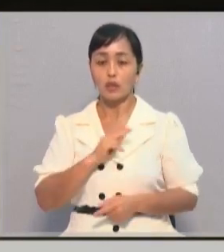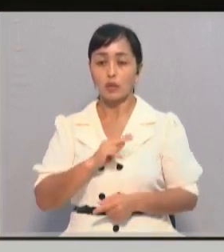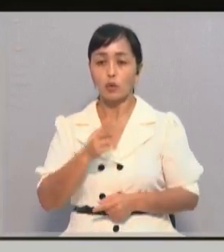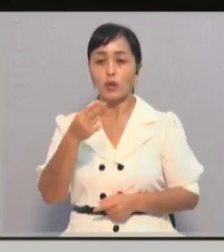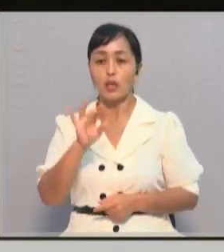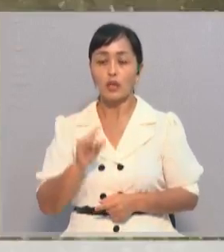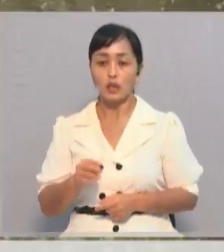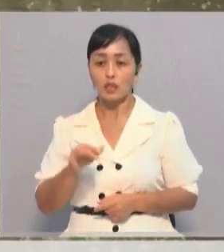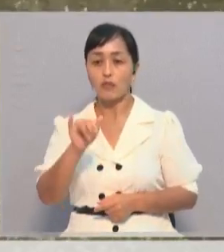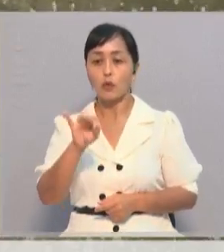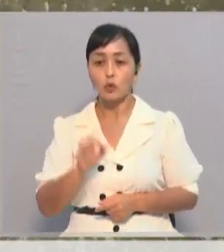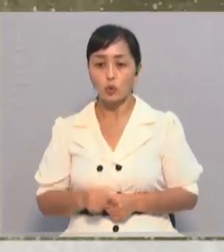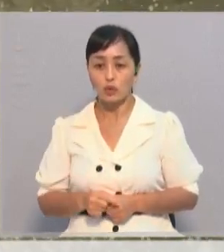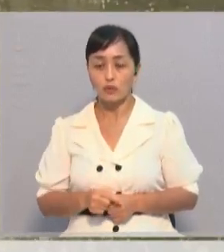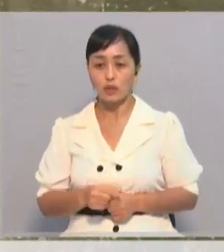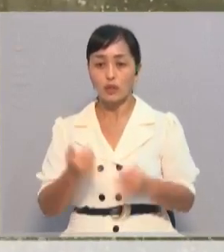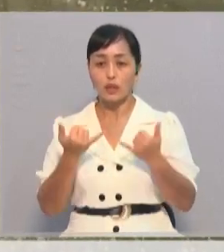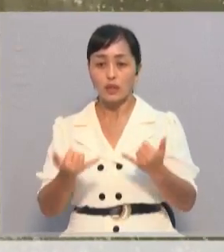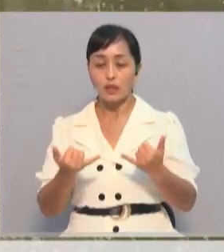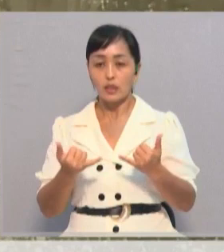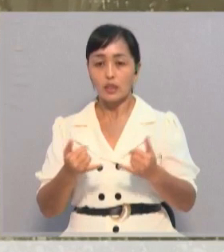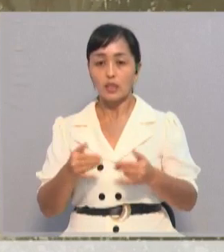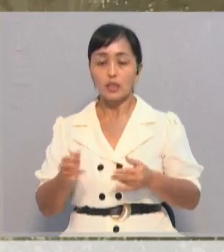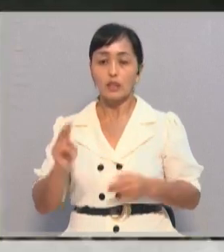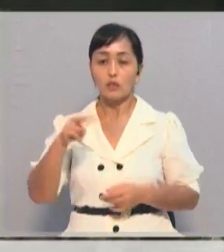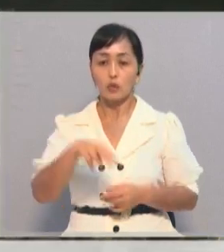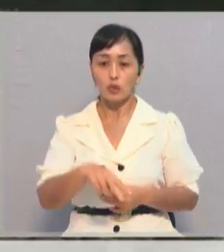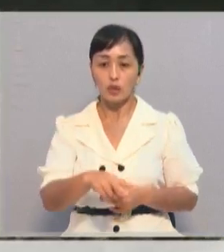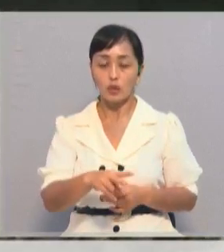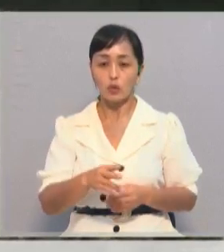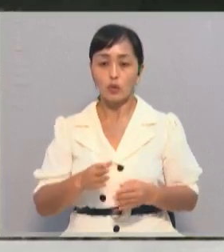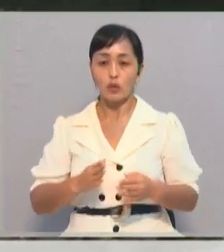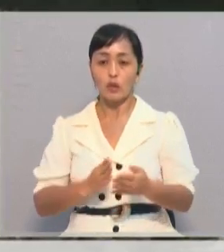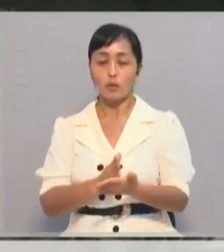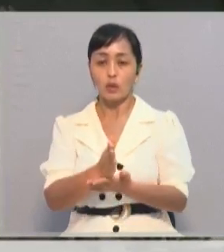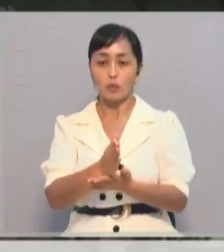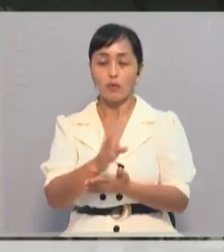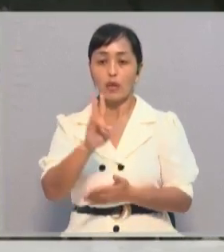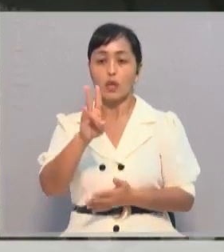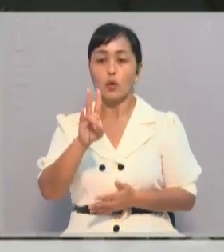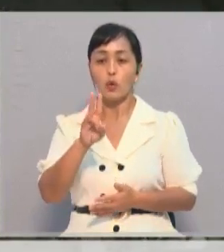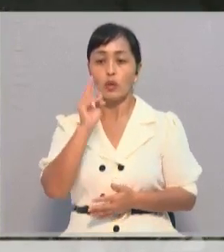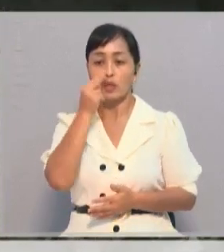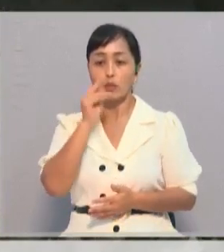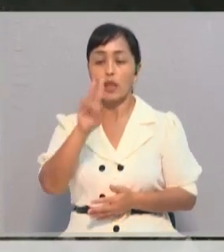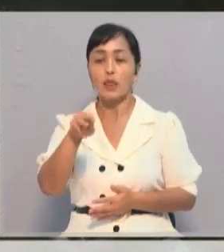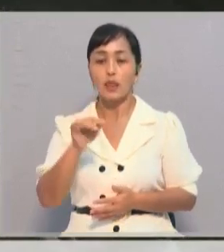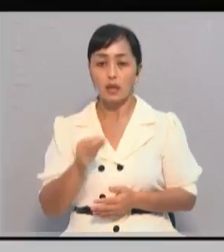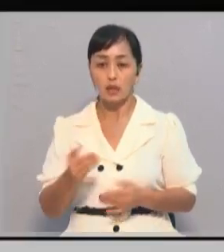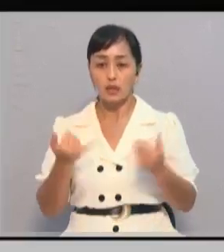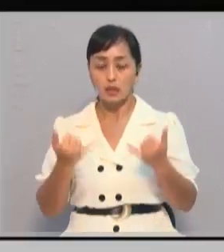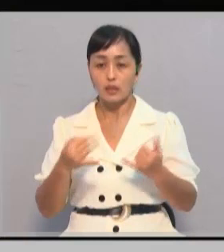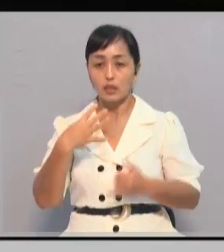дренажного устройства. Ведется бурение по правому туннелю, то есть по направлению Шимкент-Тарас, а также строительство